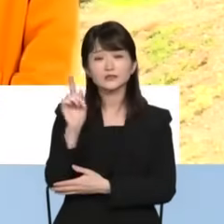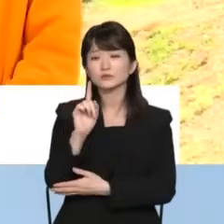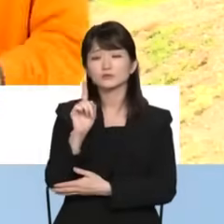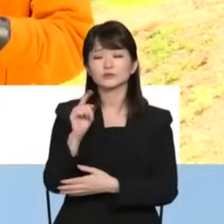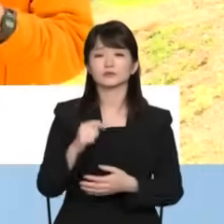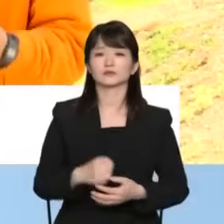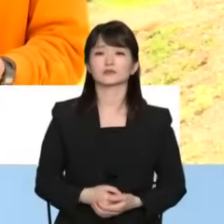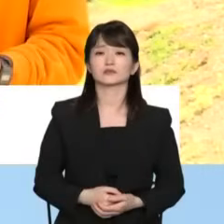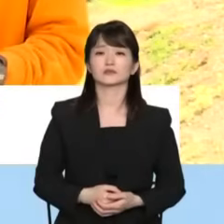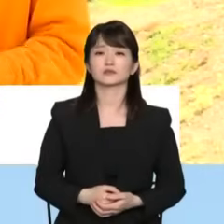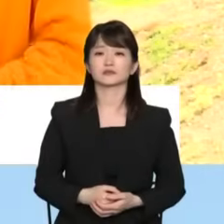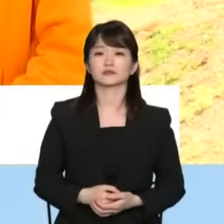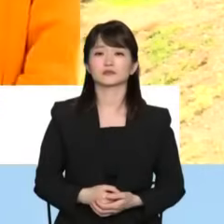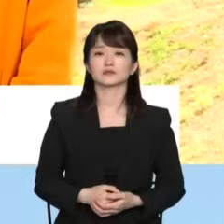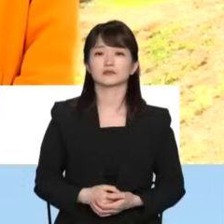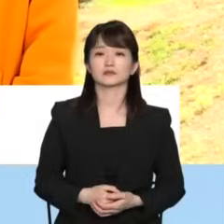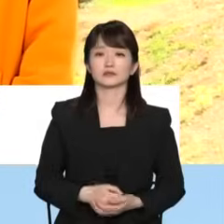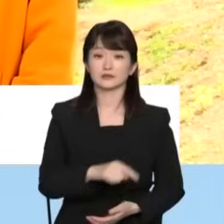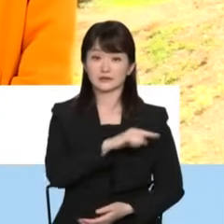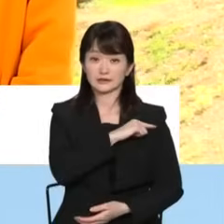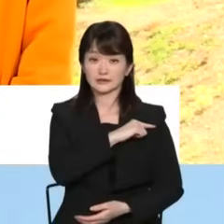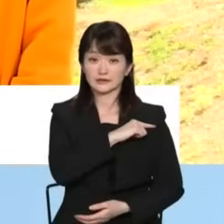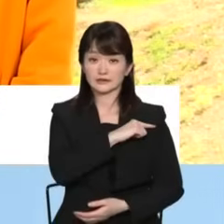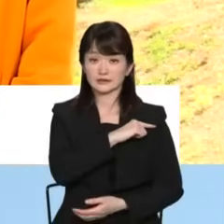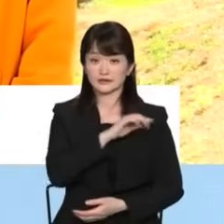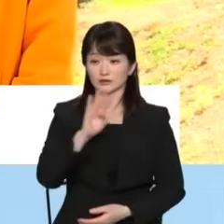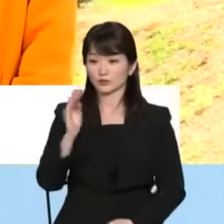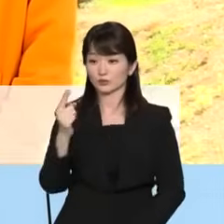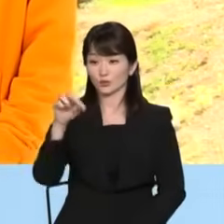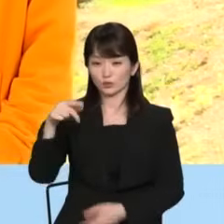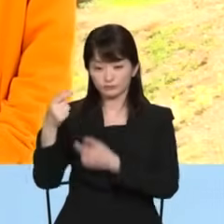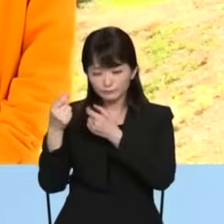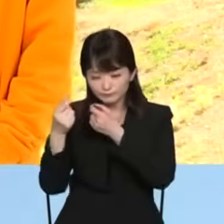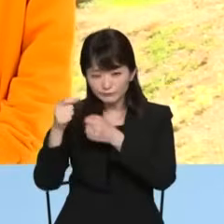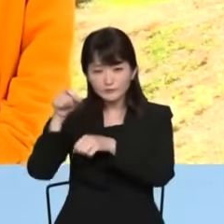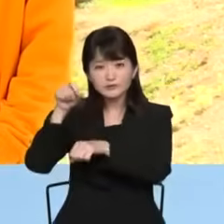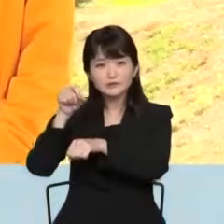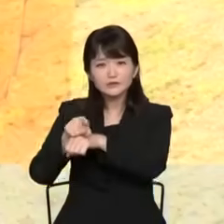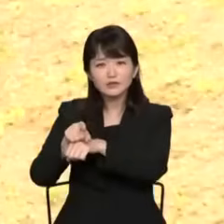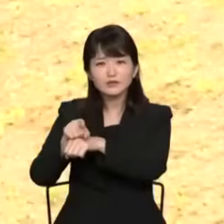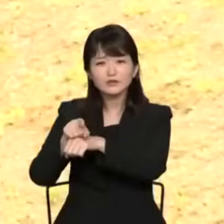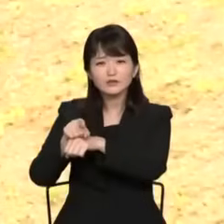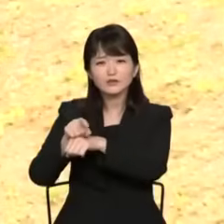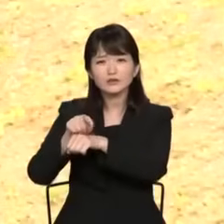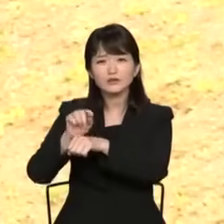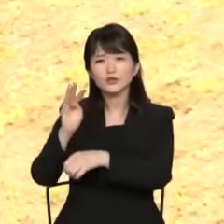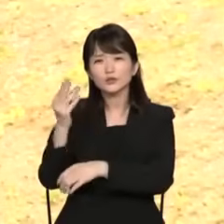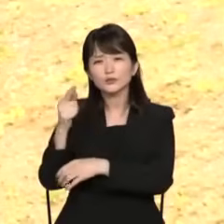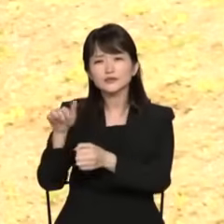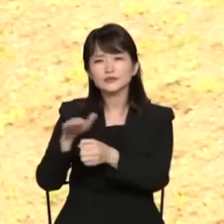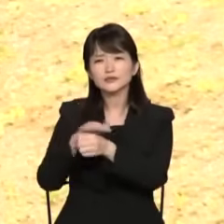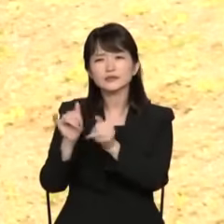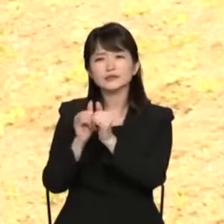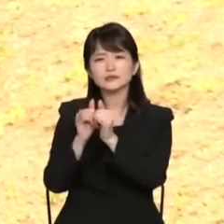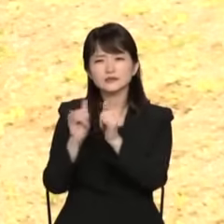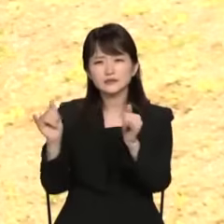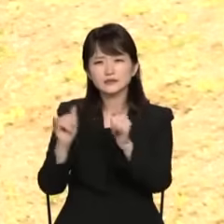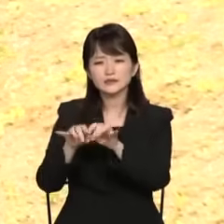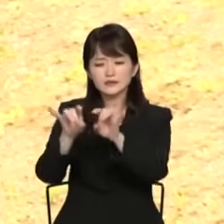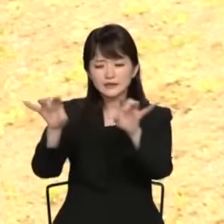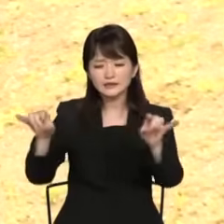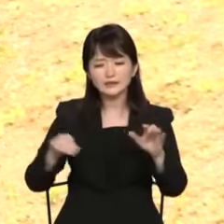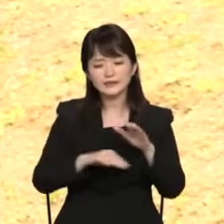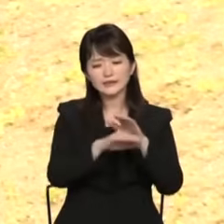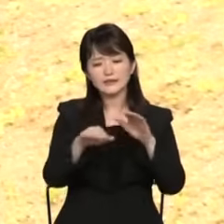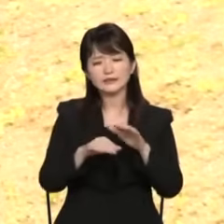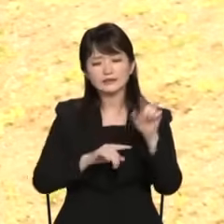어쩌면 가장 보수 성향에 짓고 또 보수를 사랑했을 만한 사람들의 개개의 가정들에 너무